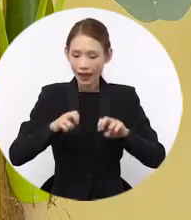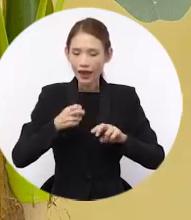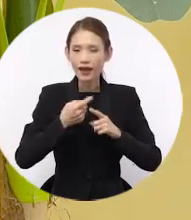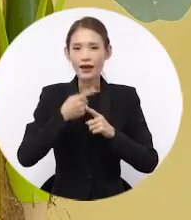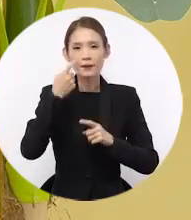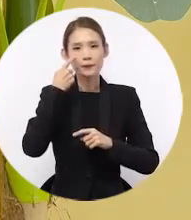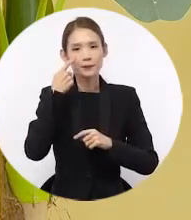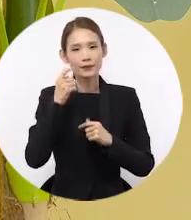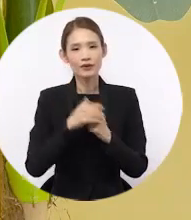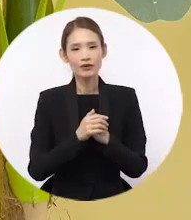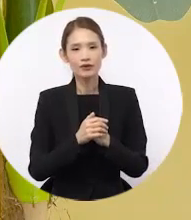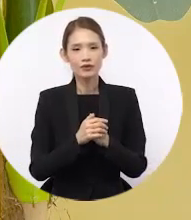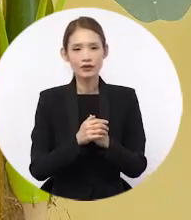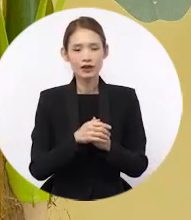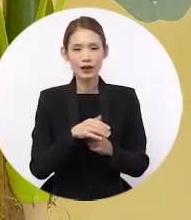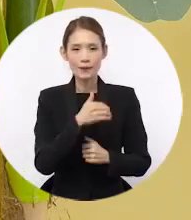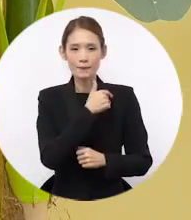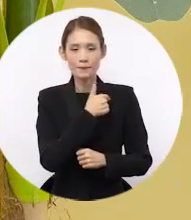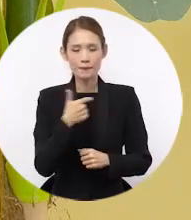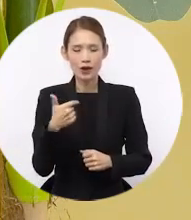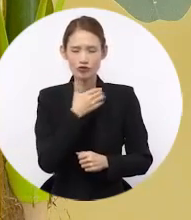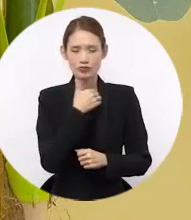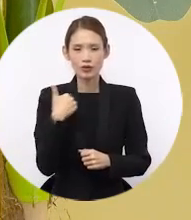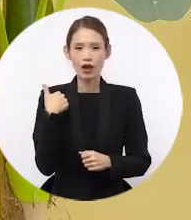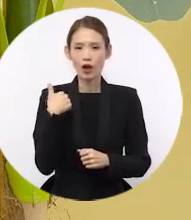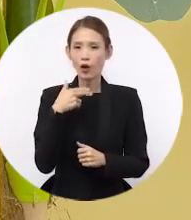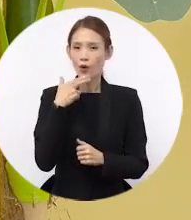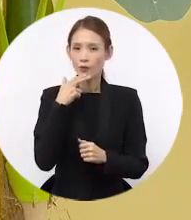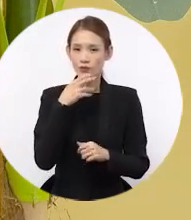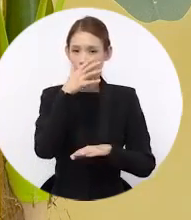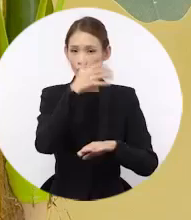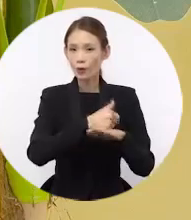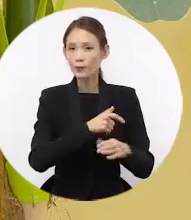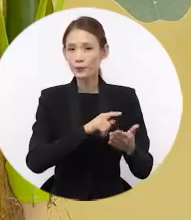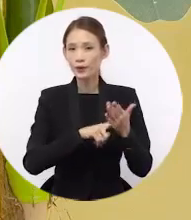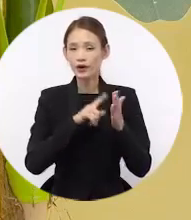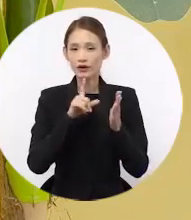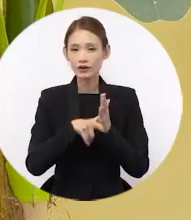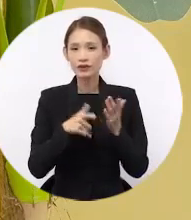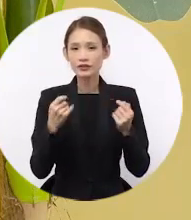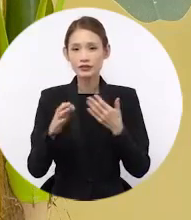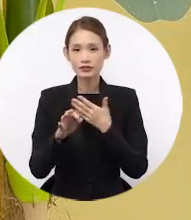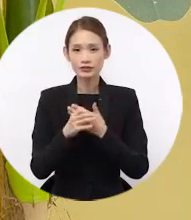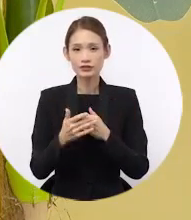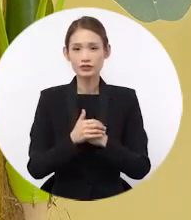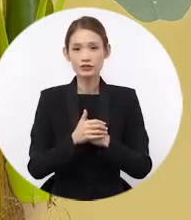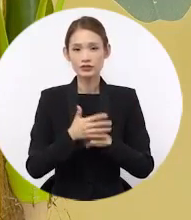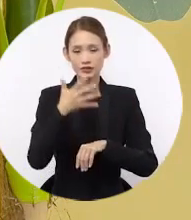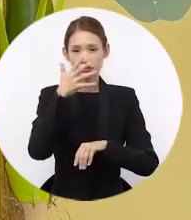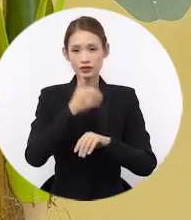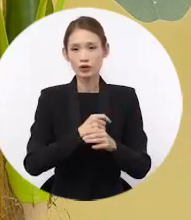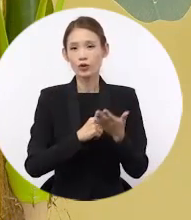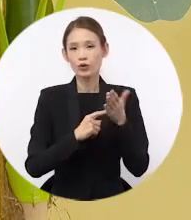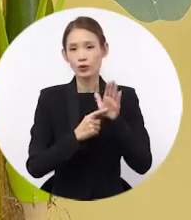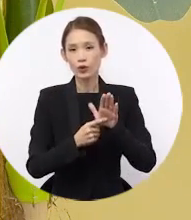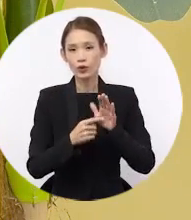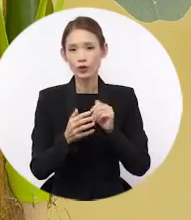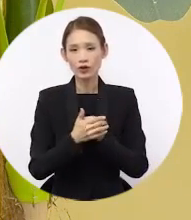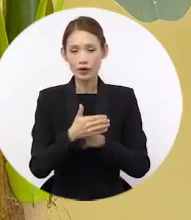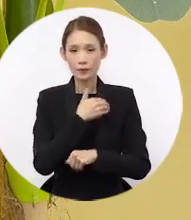것 같아요. 지금 그런 뭔가 매우 만족하지 못한다는 결과가 나왔을 때, 그러면 우리가 여기서 낼 수 있는